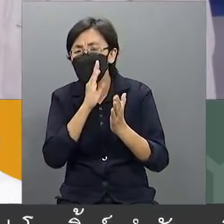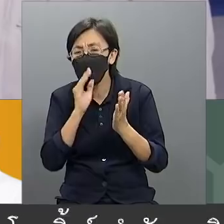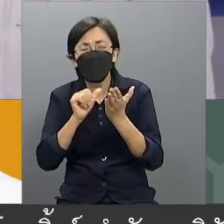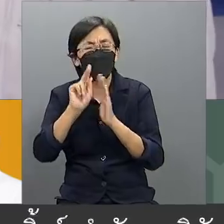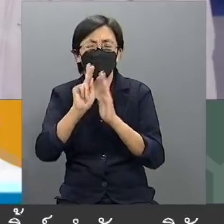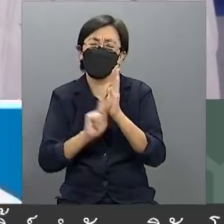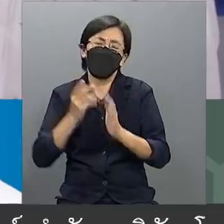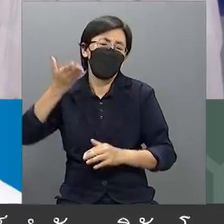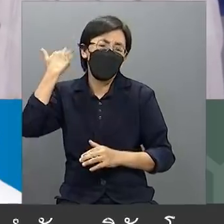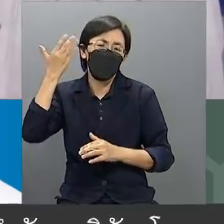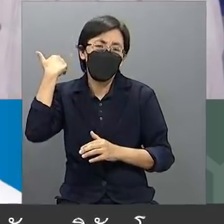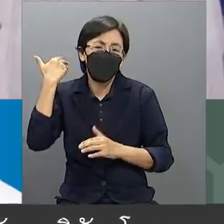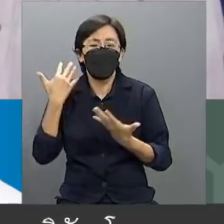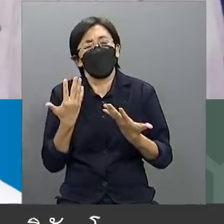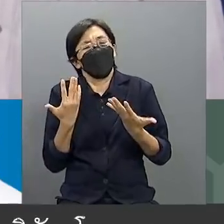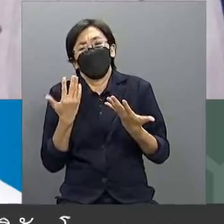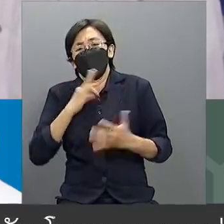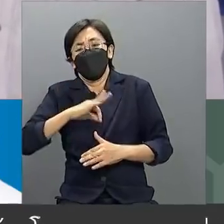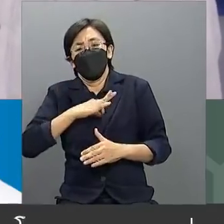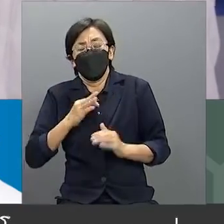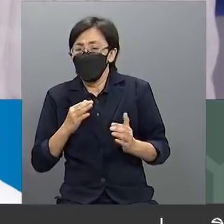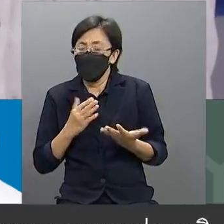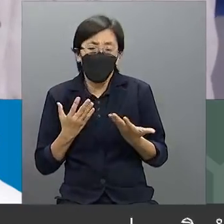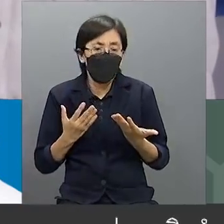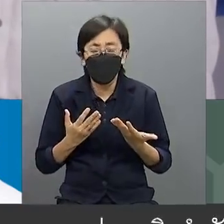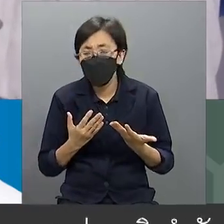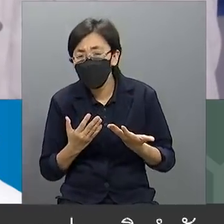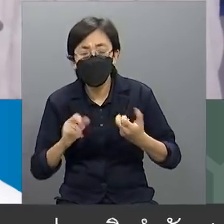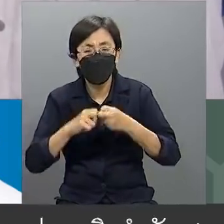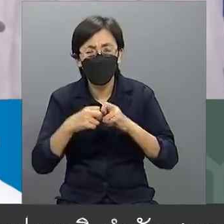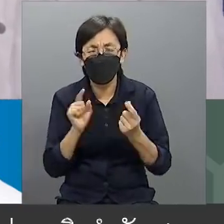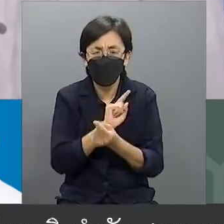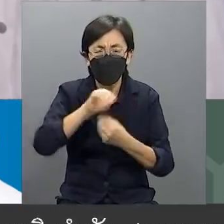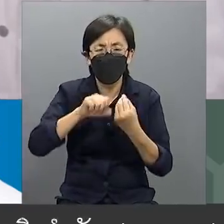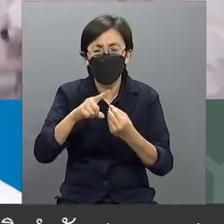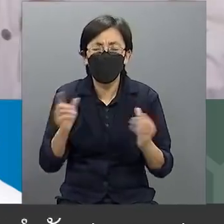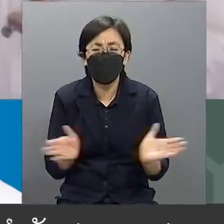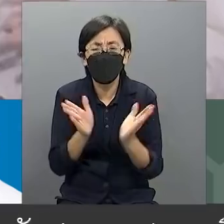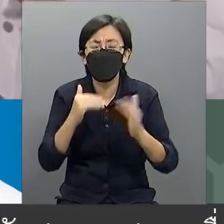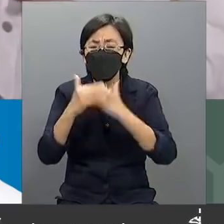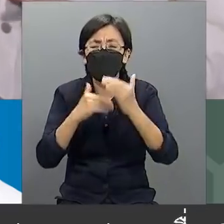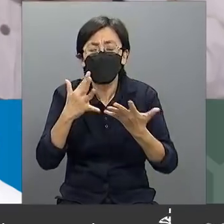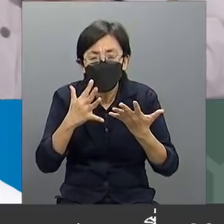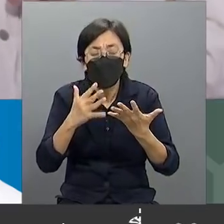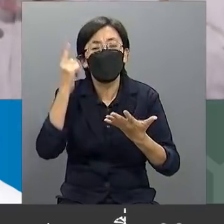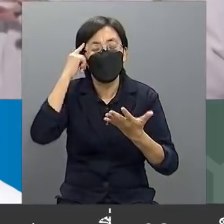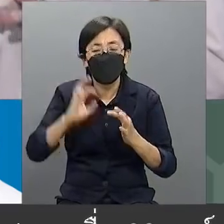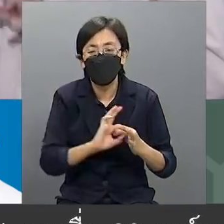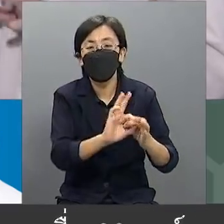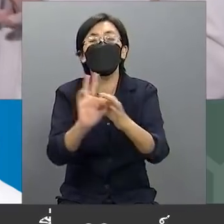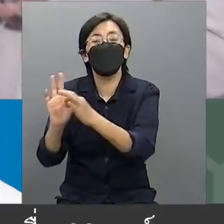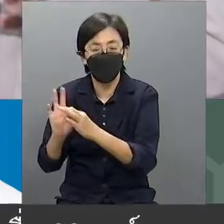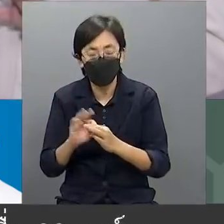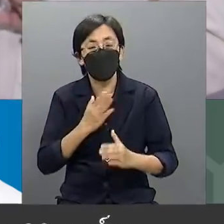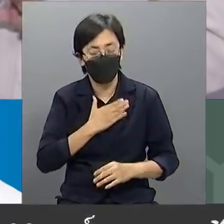ในการขับเคลื่อนสังคมและเศรษฐกิจถูกไหมครับคือก็ต้องยอมรับว่าเราก็คิดอยากองคาพยพร่วมกันนะครับรอคณะวันนี้หรือว่าณขณะ